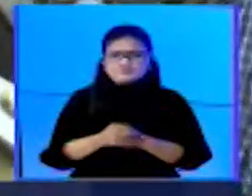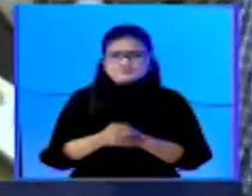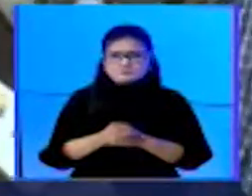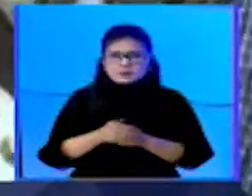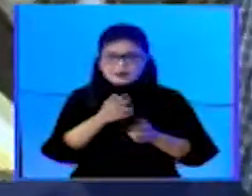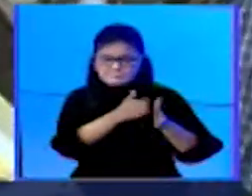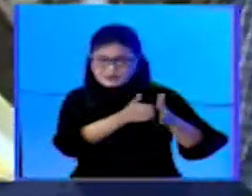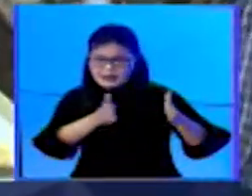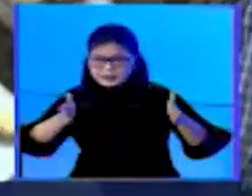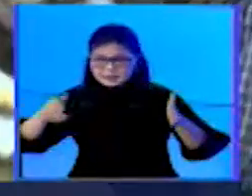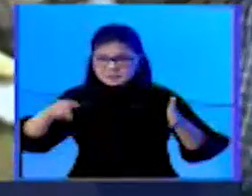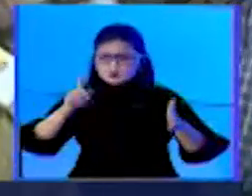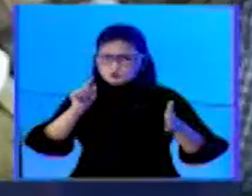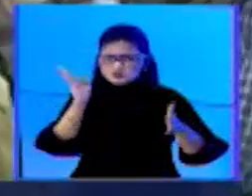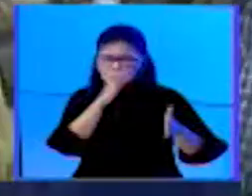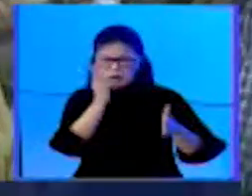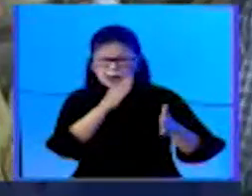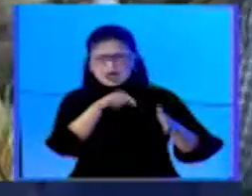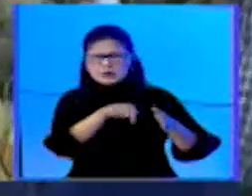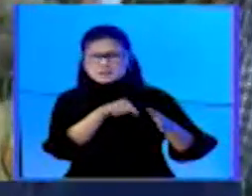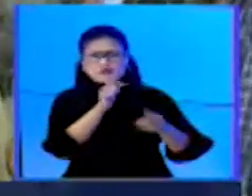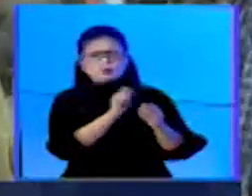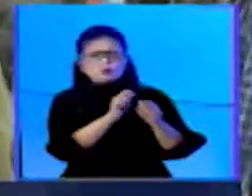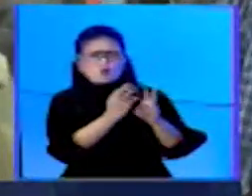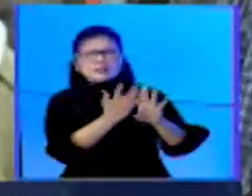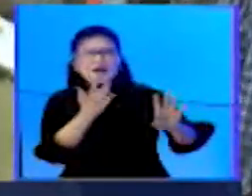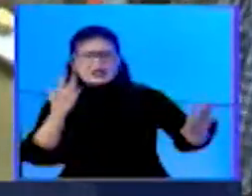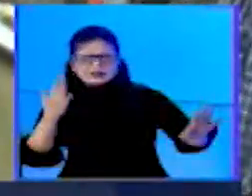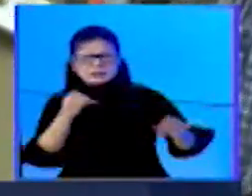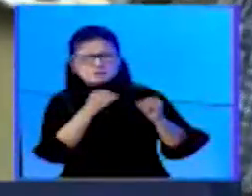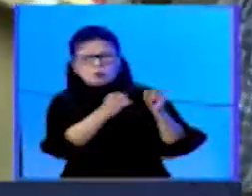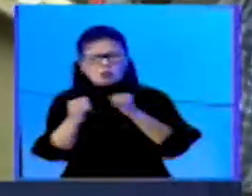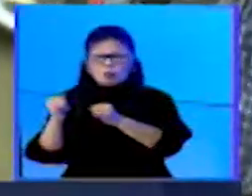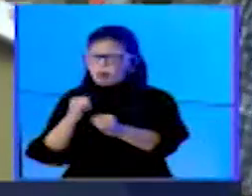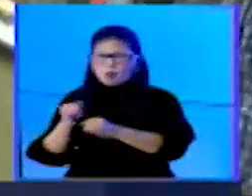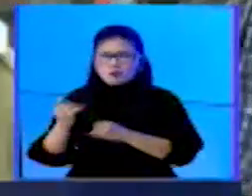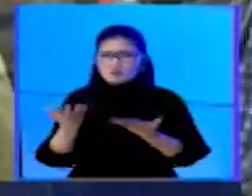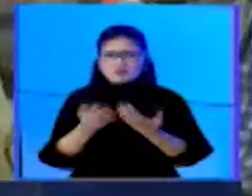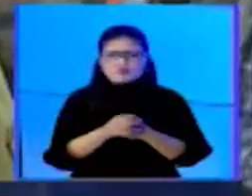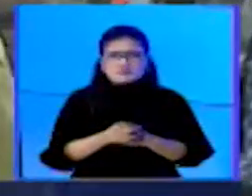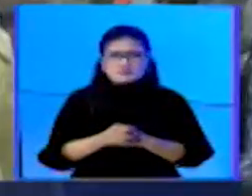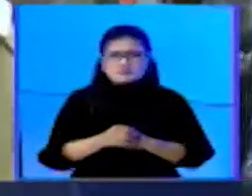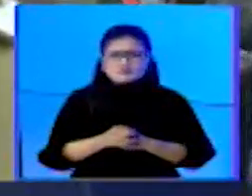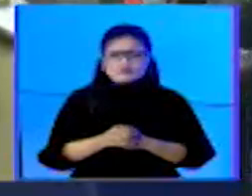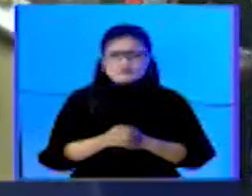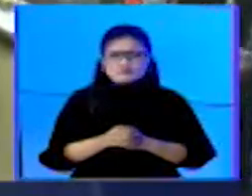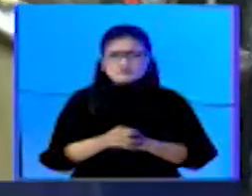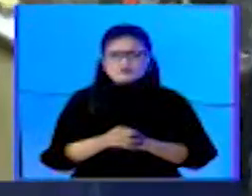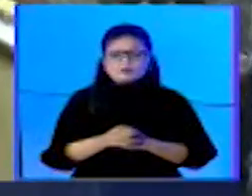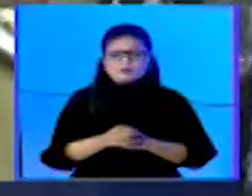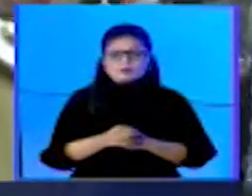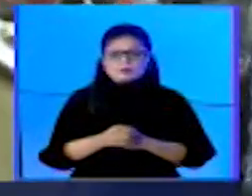sehingga mengganggu proses antrian yang ada. Dan kemudian bahwa terjadinya shifting 2 jam